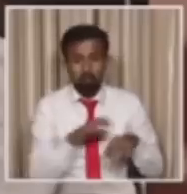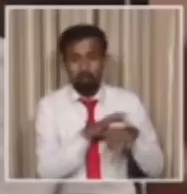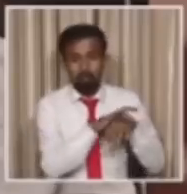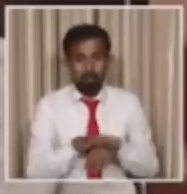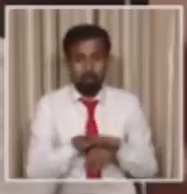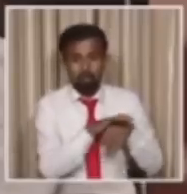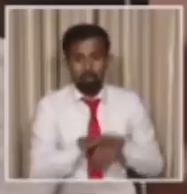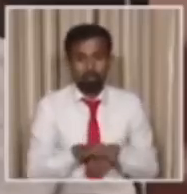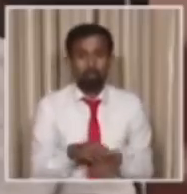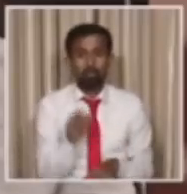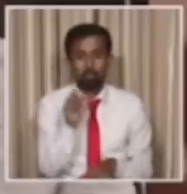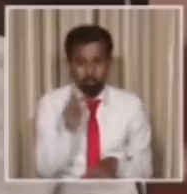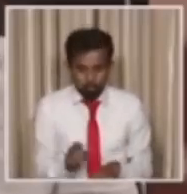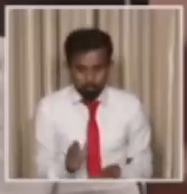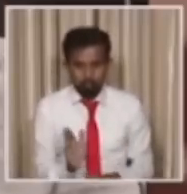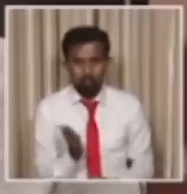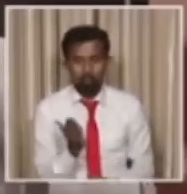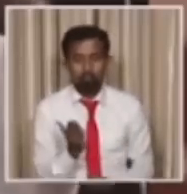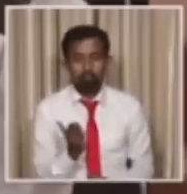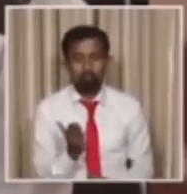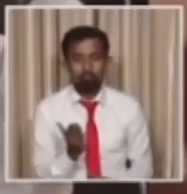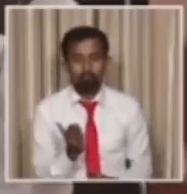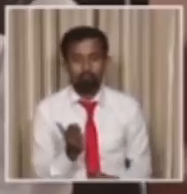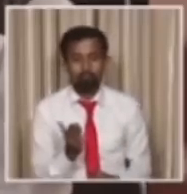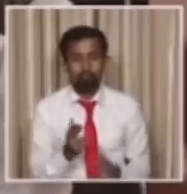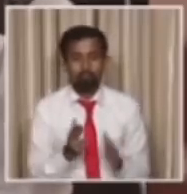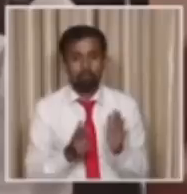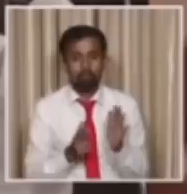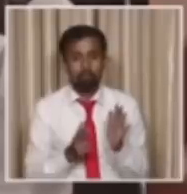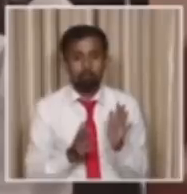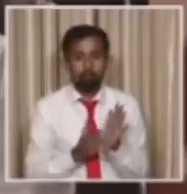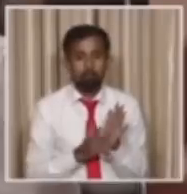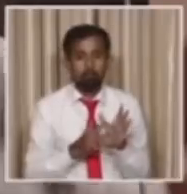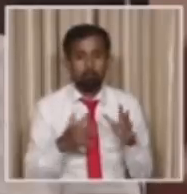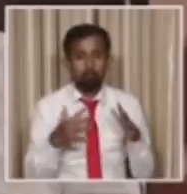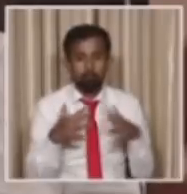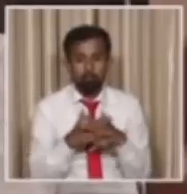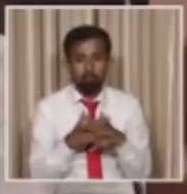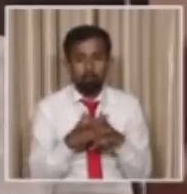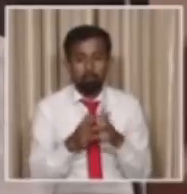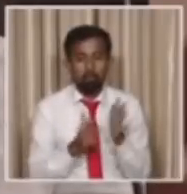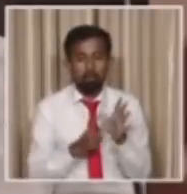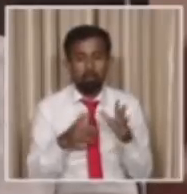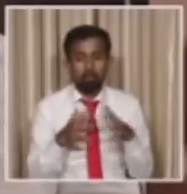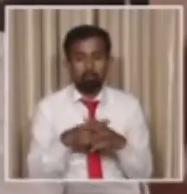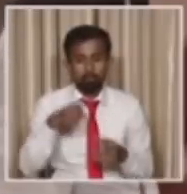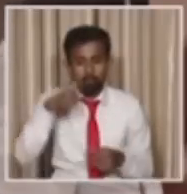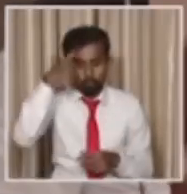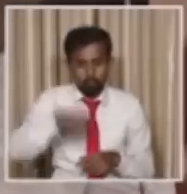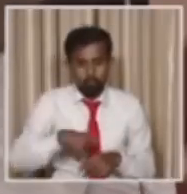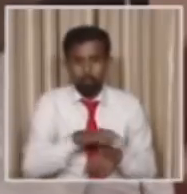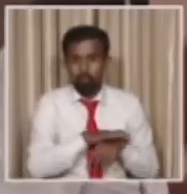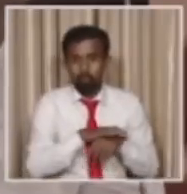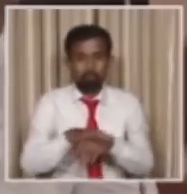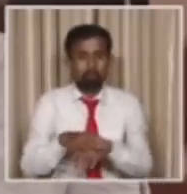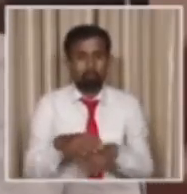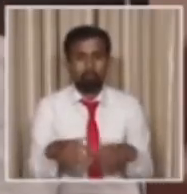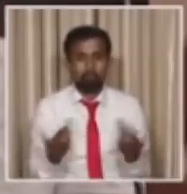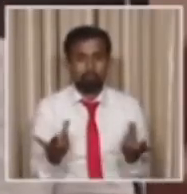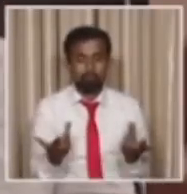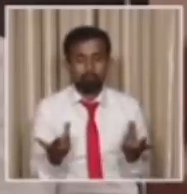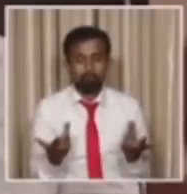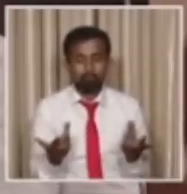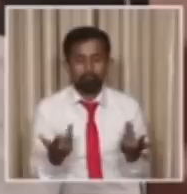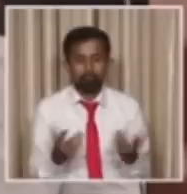කියන පුද්ගලයෝම තමයි මේ නෞෆ මෞලවීව මේ ප්‍රෙසිඩෙන්ෂල් කමිෂන් එකේ සාක්ෂි දෙන්න ගිහින් තිබුණ නැත්තේ.